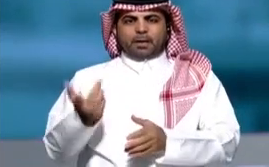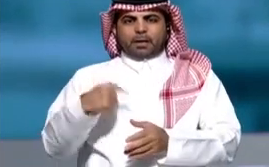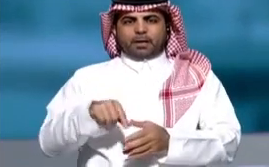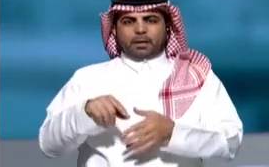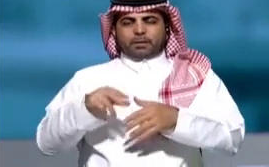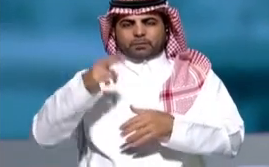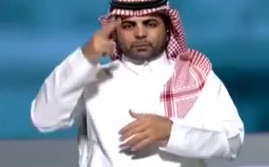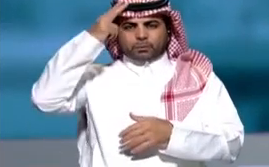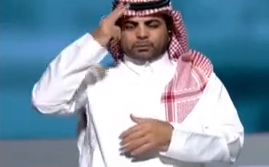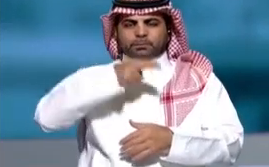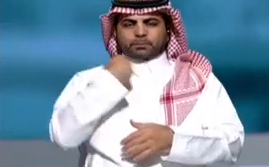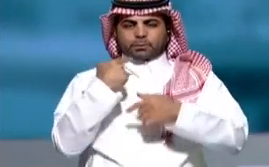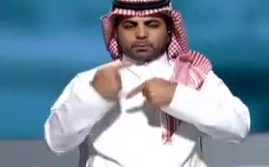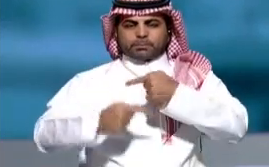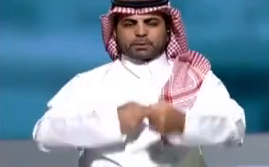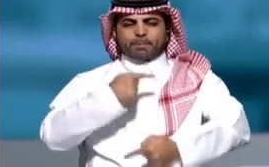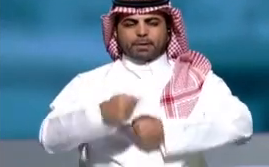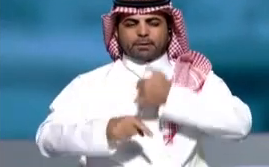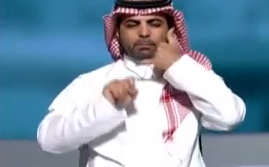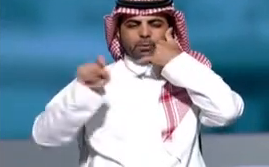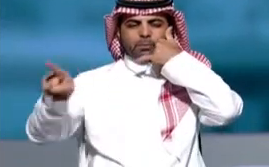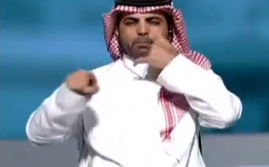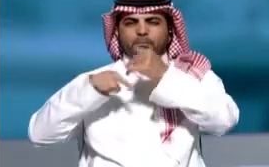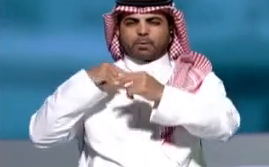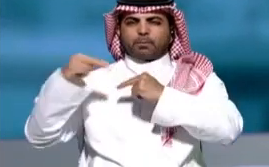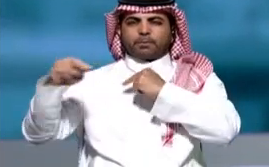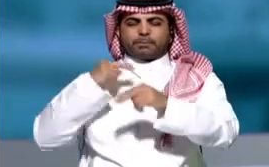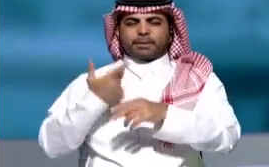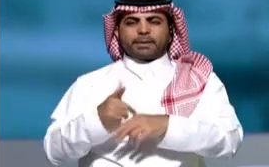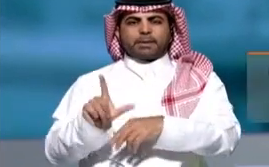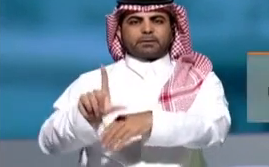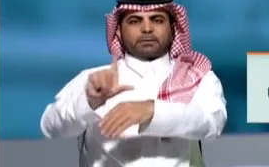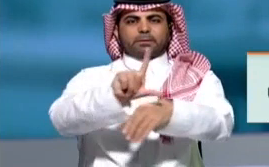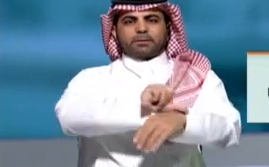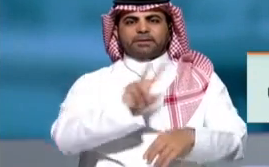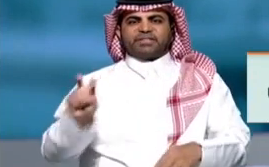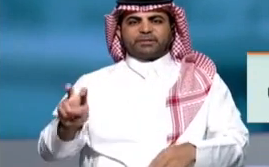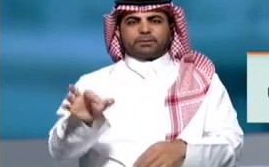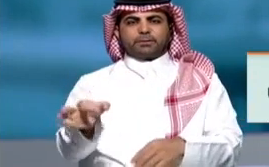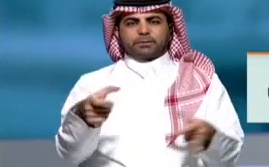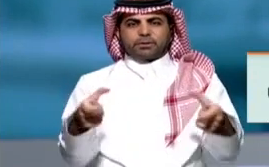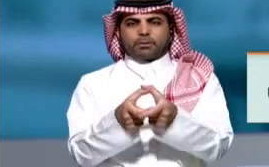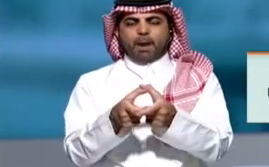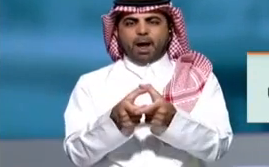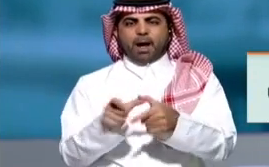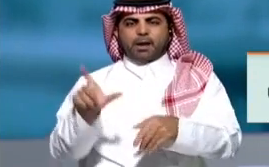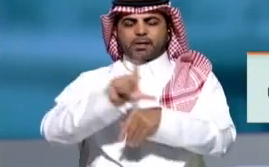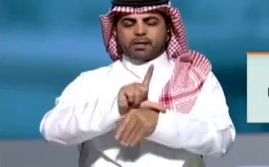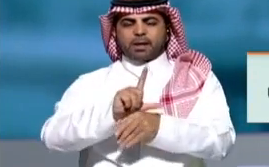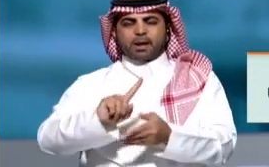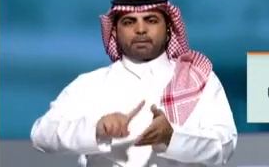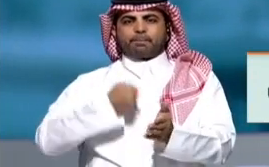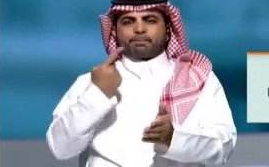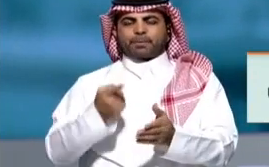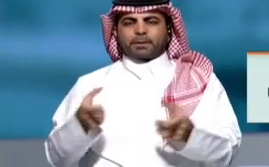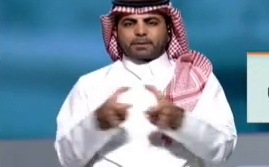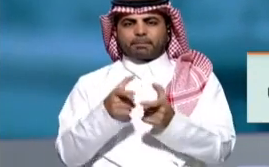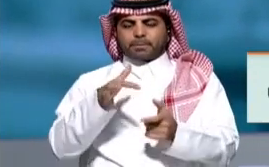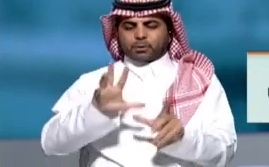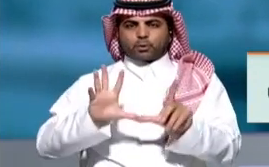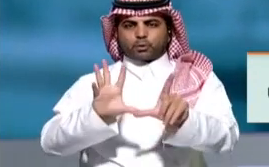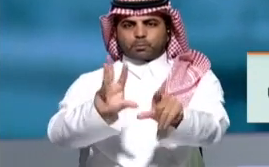وتجري المملكة اتصالات مستمرة مع دول مجموعة العشرين لعقد اجتماع قمة استثنائي افتراضي